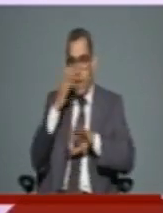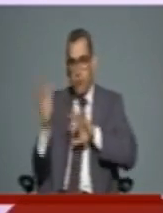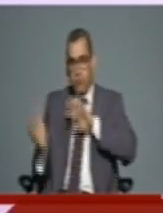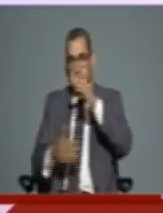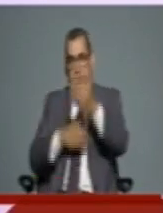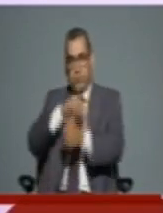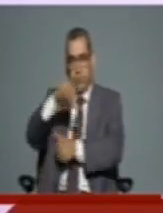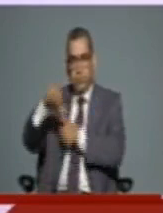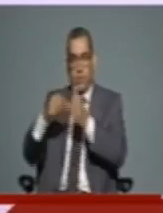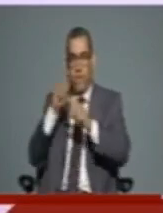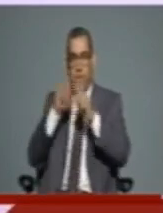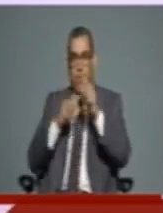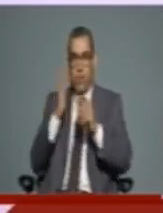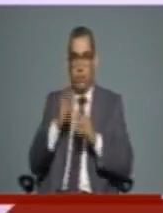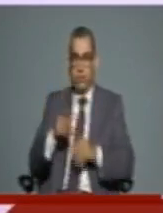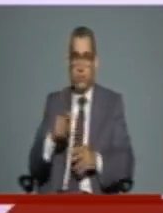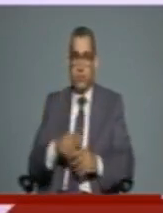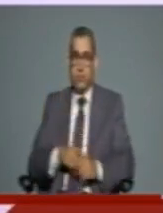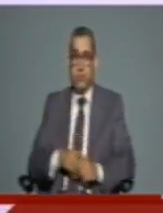الجاف.